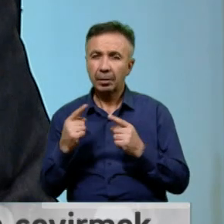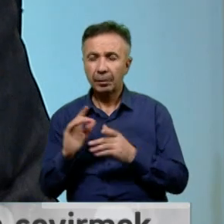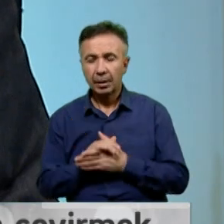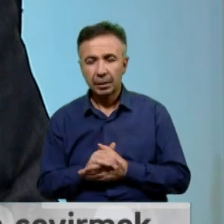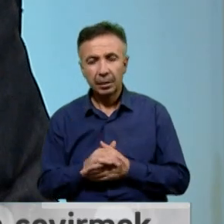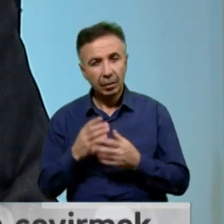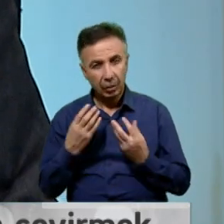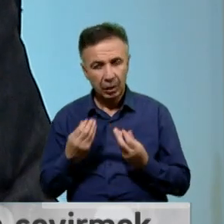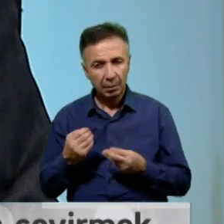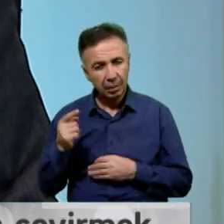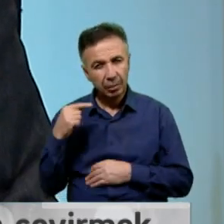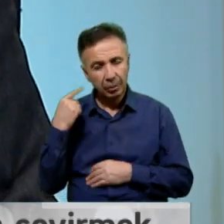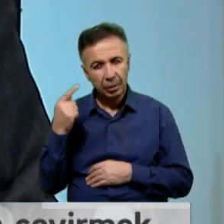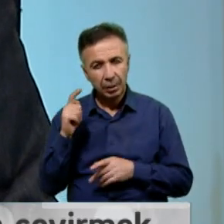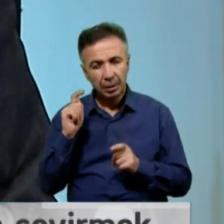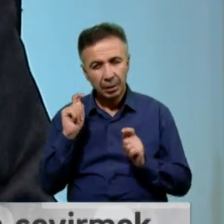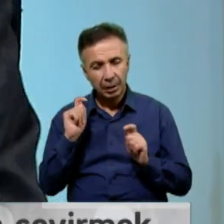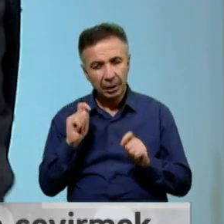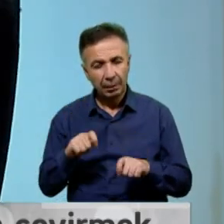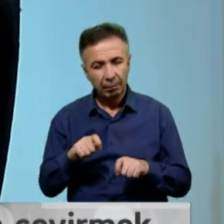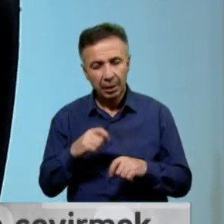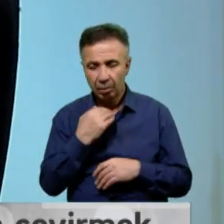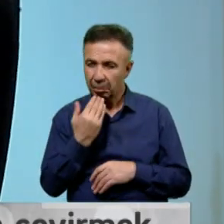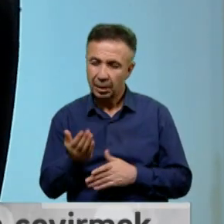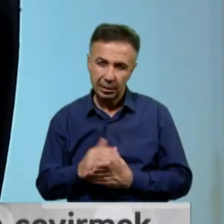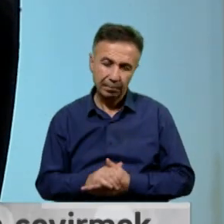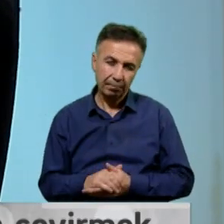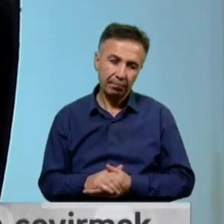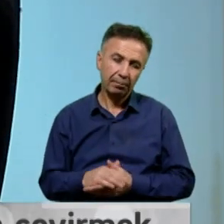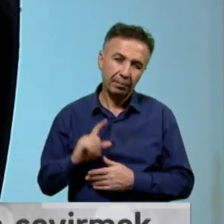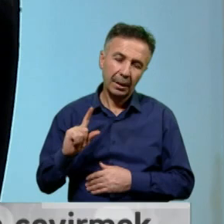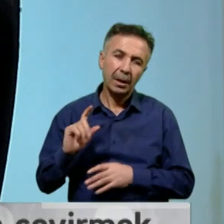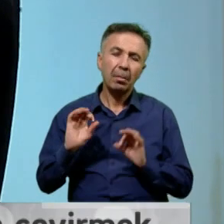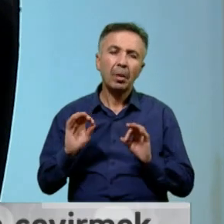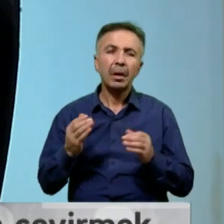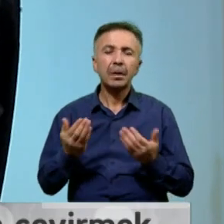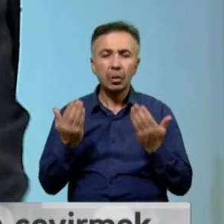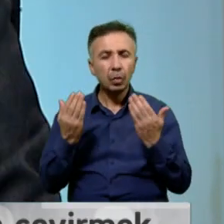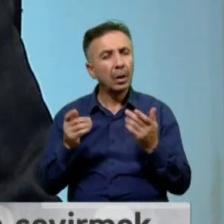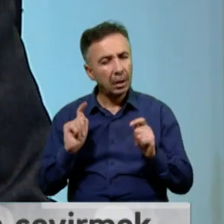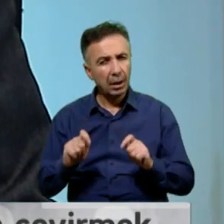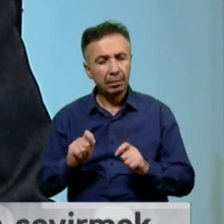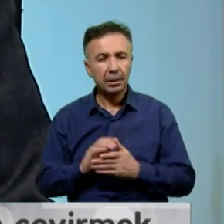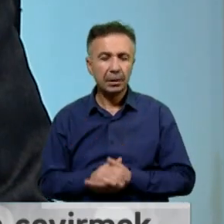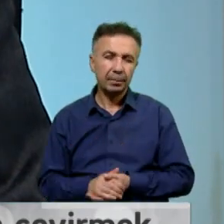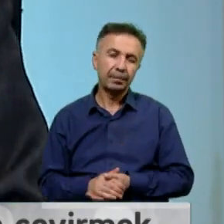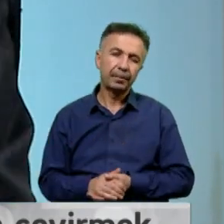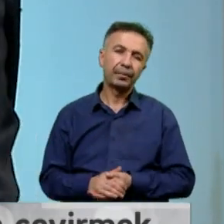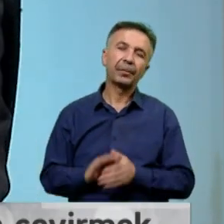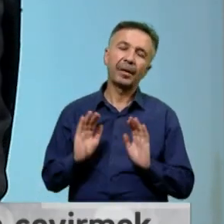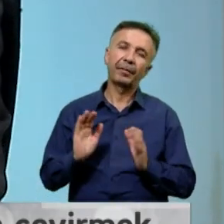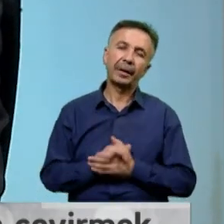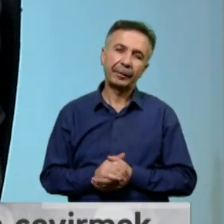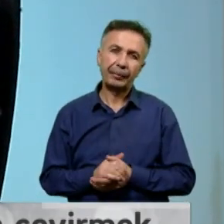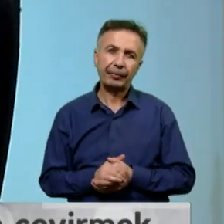görünmek düşüncesiyle yapmak büyük hatadır. Yani gerektiğinde böyle de yapılabilir. Fakat